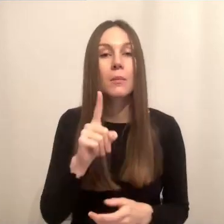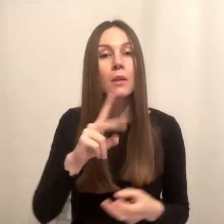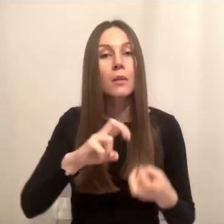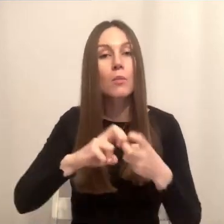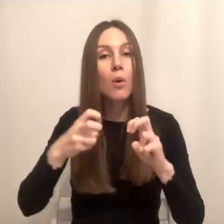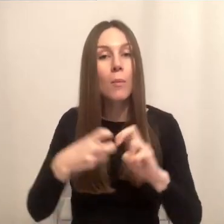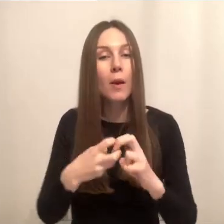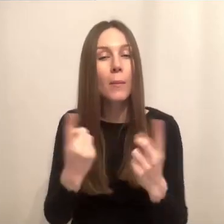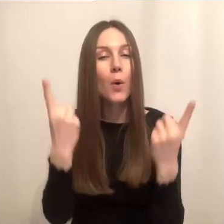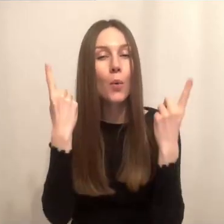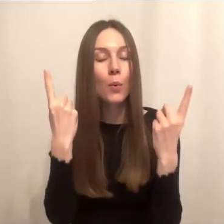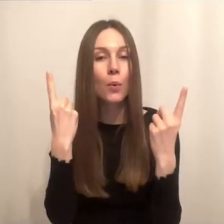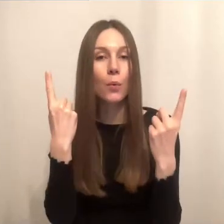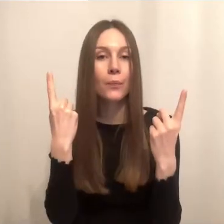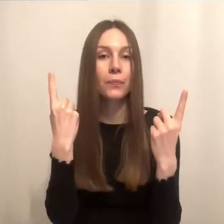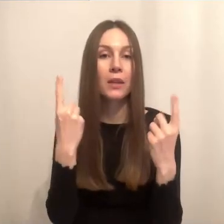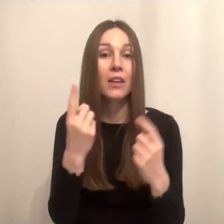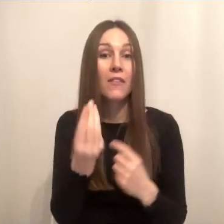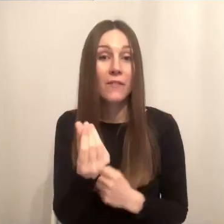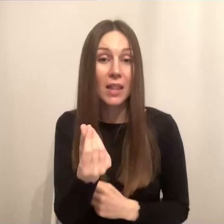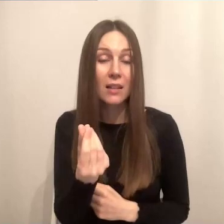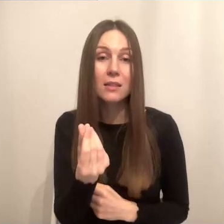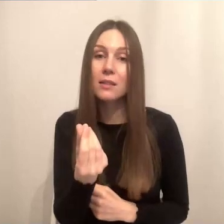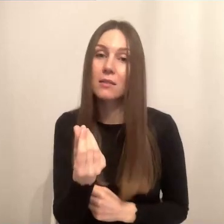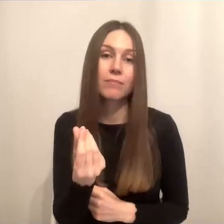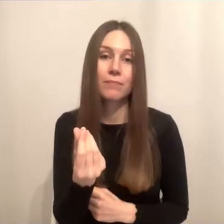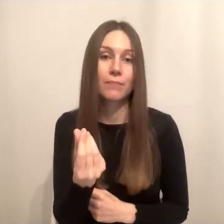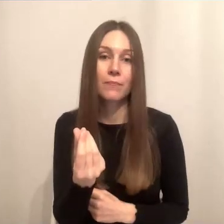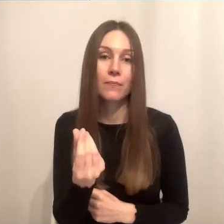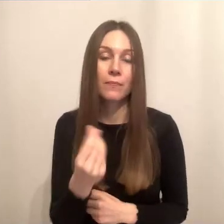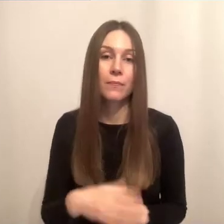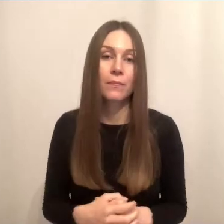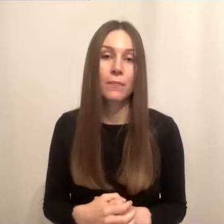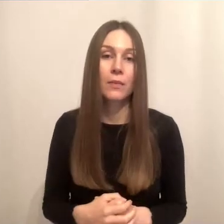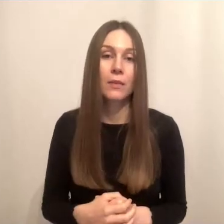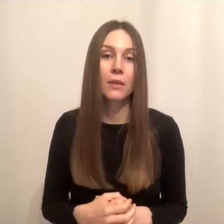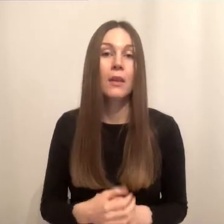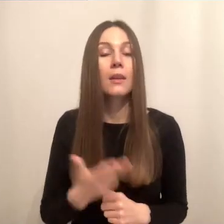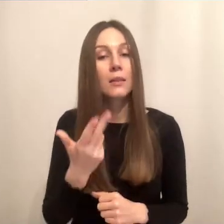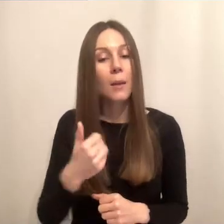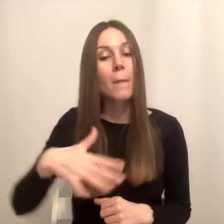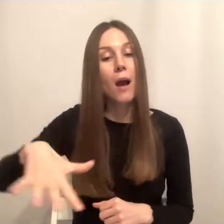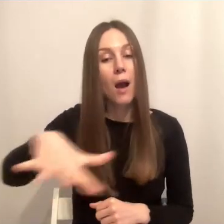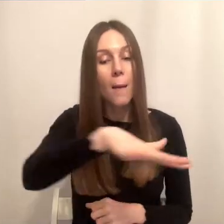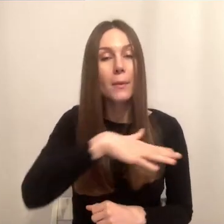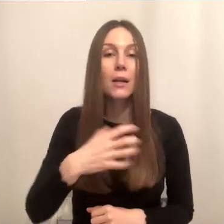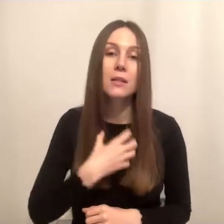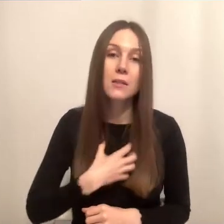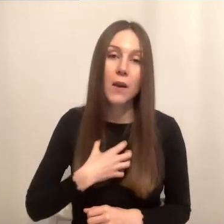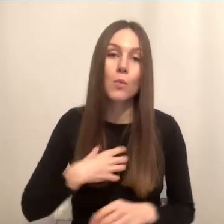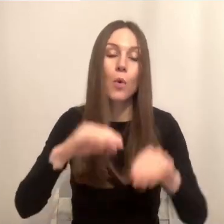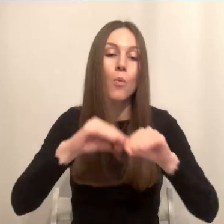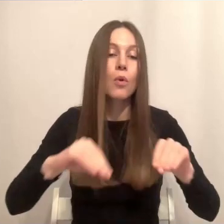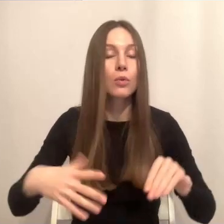yra finansinėme aprūpinime. Taip, labai svarbi aplinka, taip, labai svarbus mokytojo